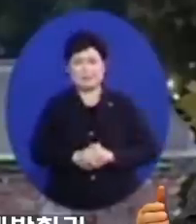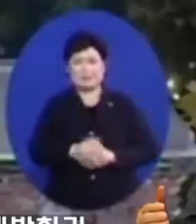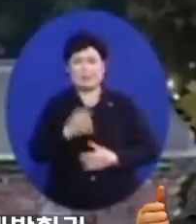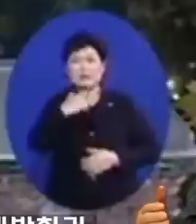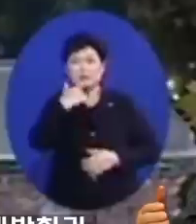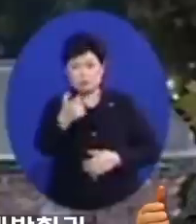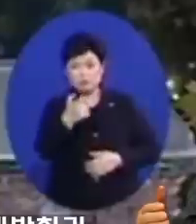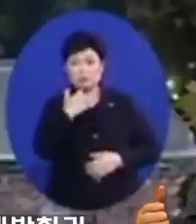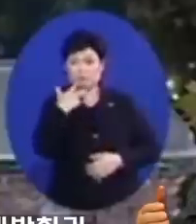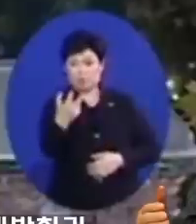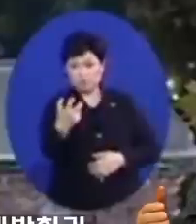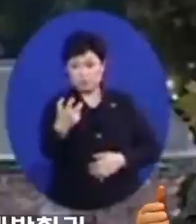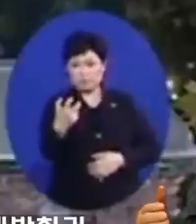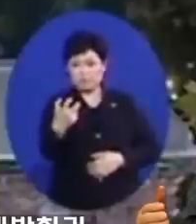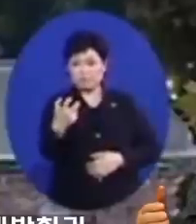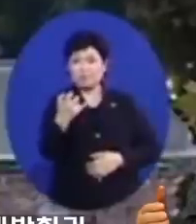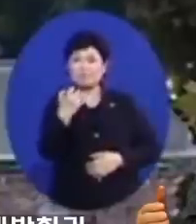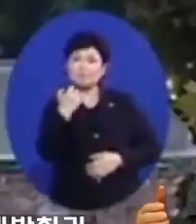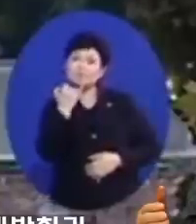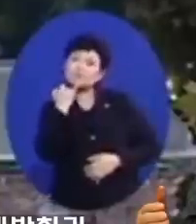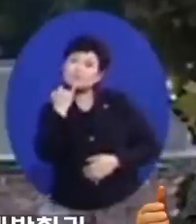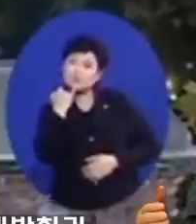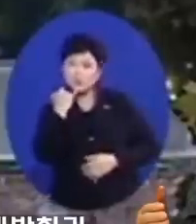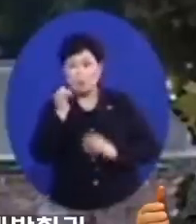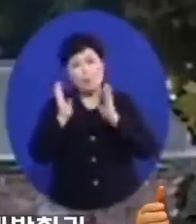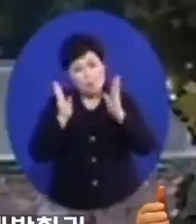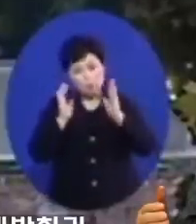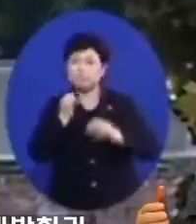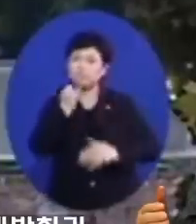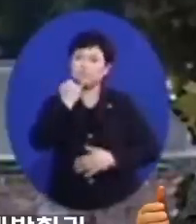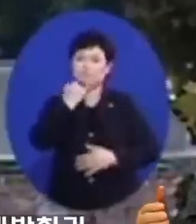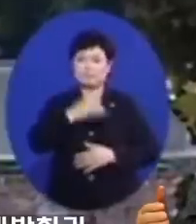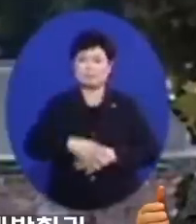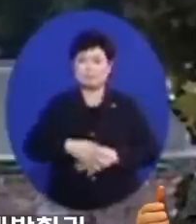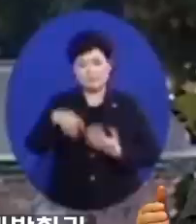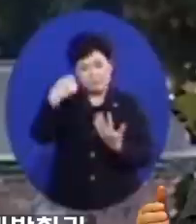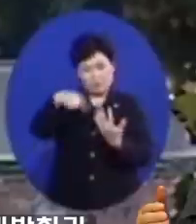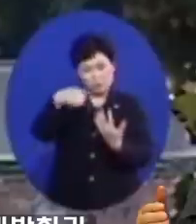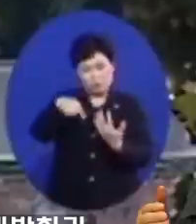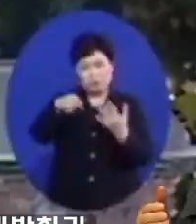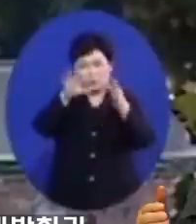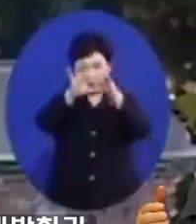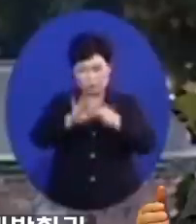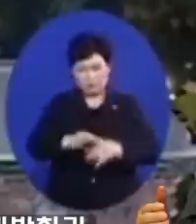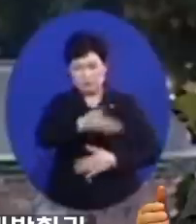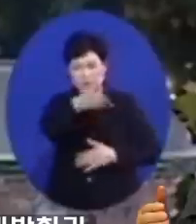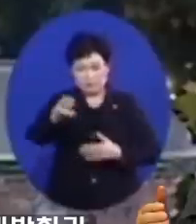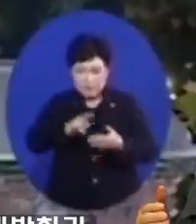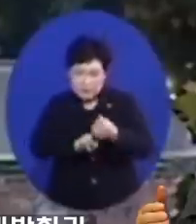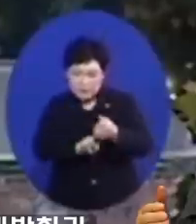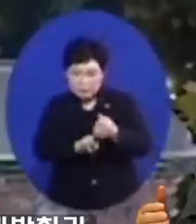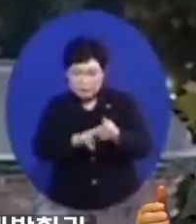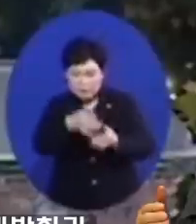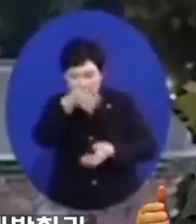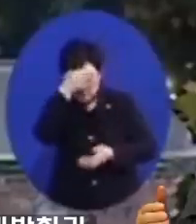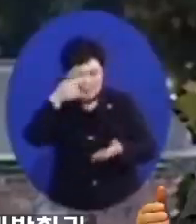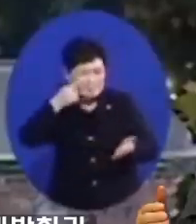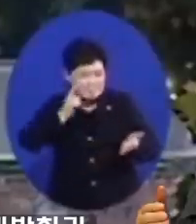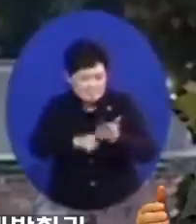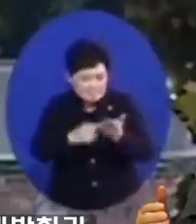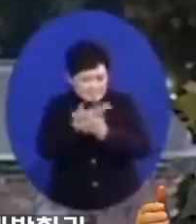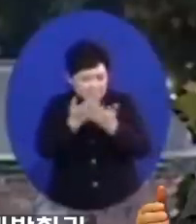60, 70이 되어도 교육을 받아야 되는 것입니다. 교육을 통해서 여러분의 감추은 달란트가 개발이 되는